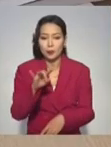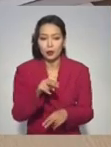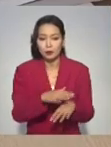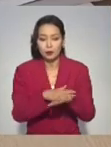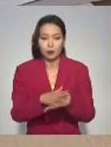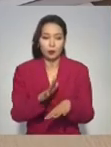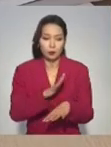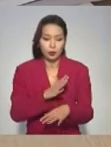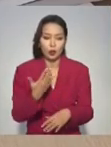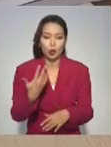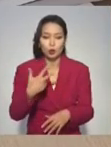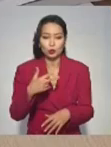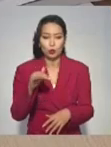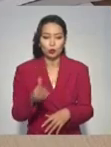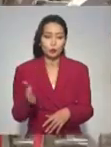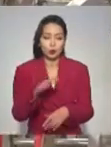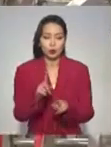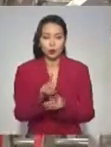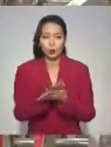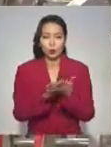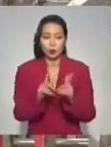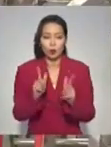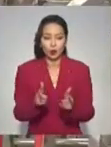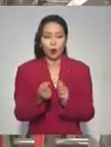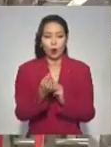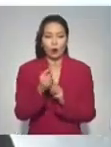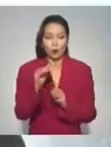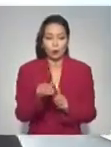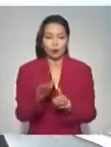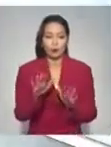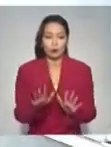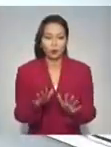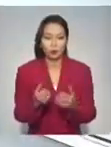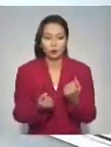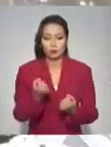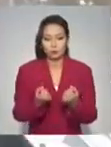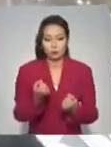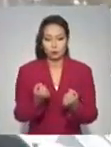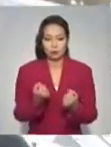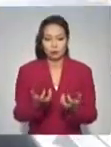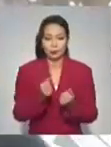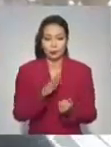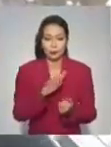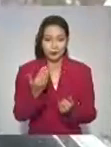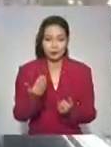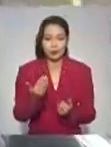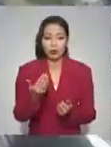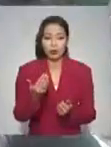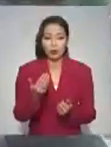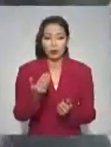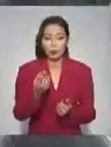бірақ небәрі 14 мыңға жуық өтініш мақұлданып, 11 мыңы ғана көлік алған. Бір жыл болды алғанымызға. Интернеттен қарап атсақ, мыналар